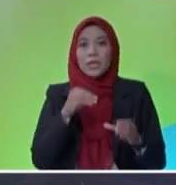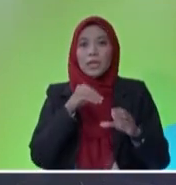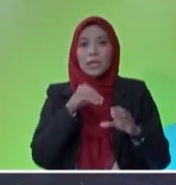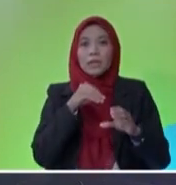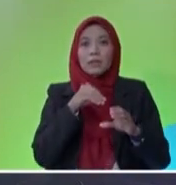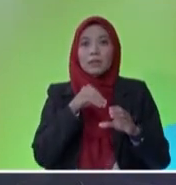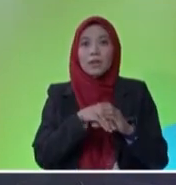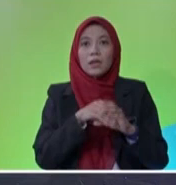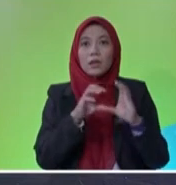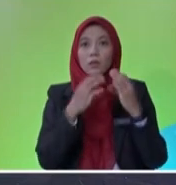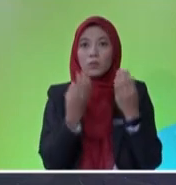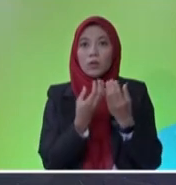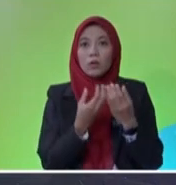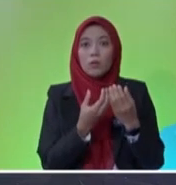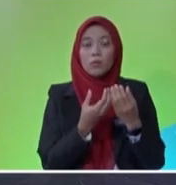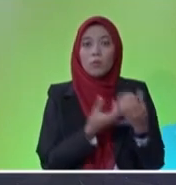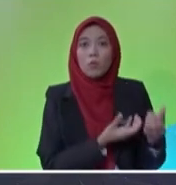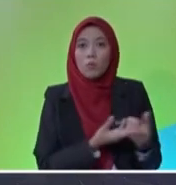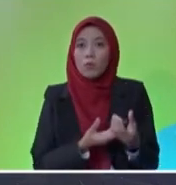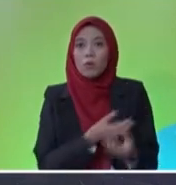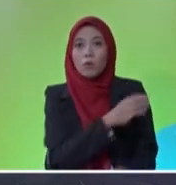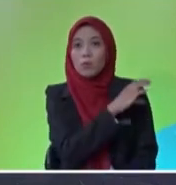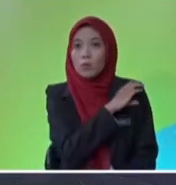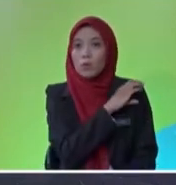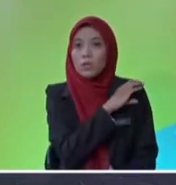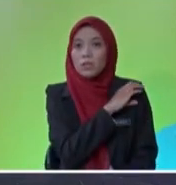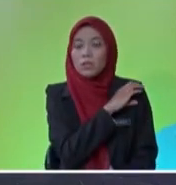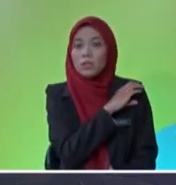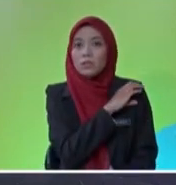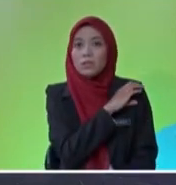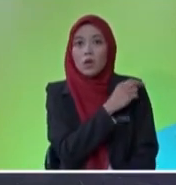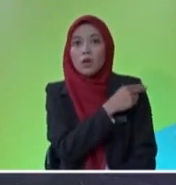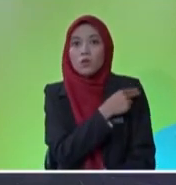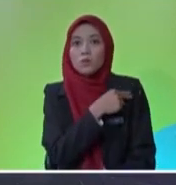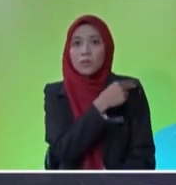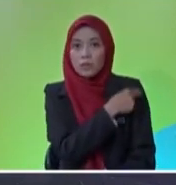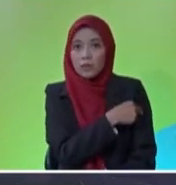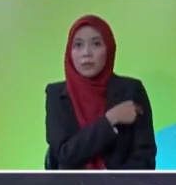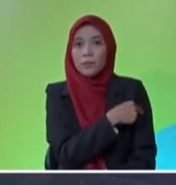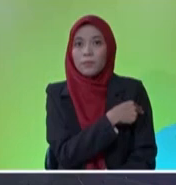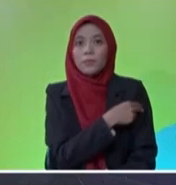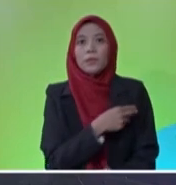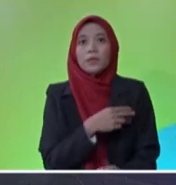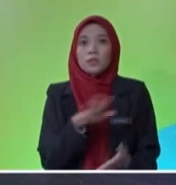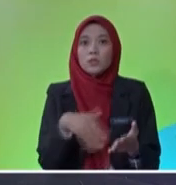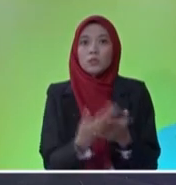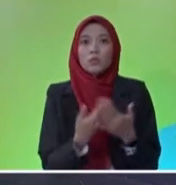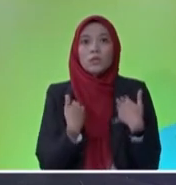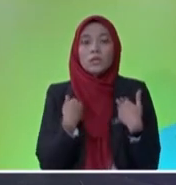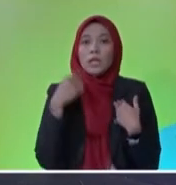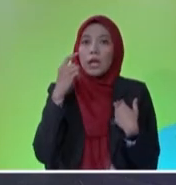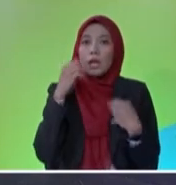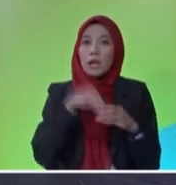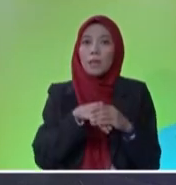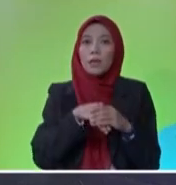5 jersey bo pulis pertanyaan awam Hospital De berada dalam satu talian dalam